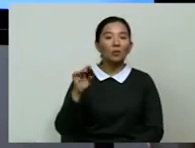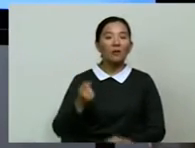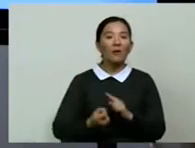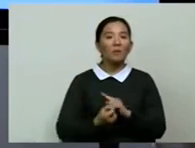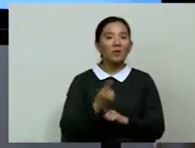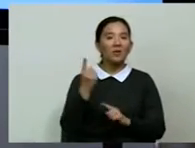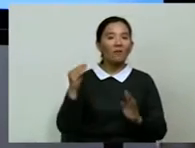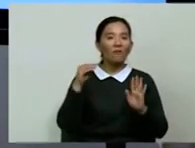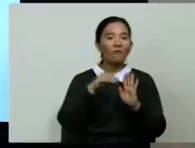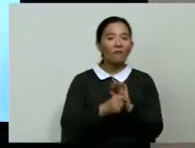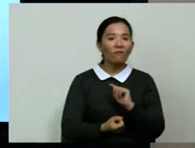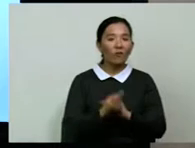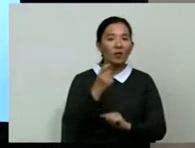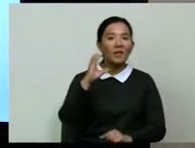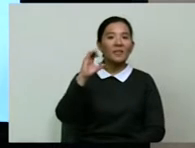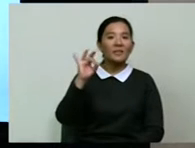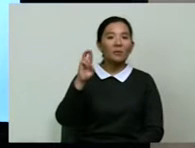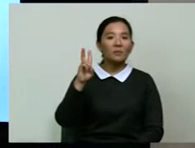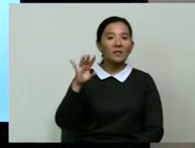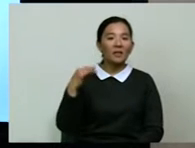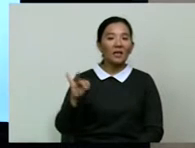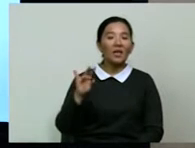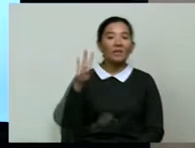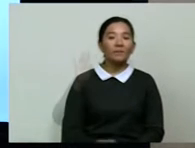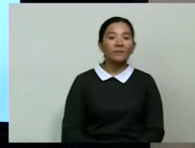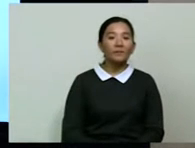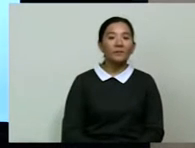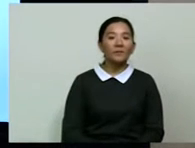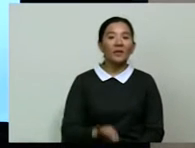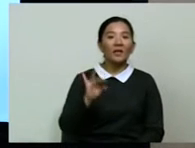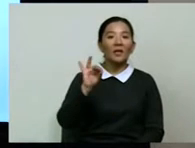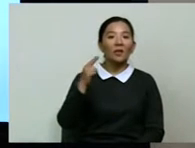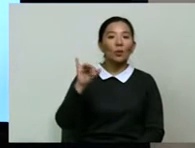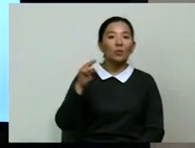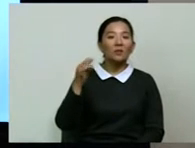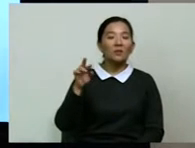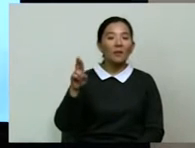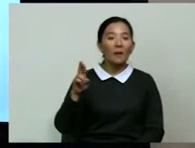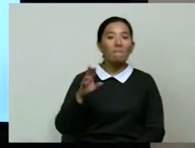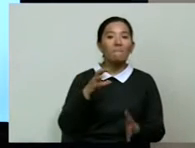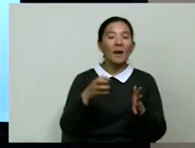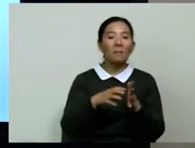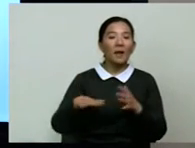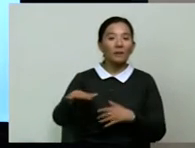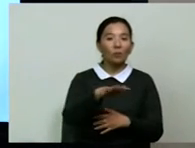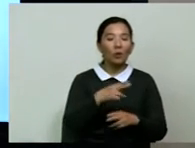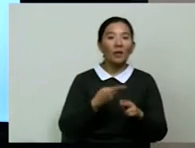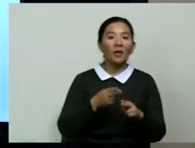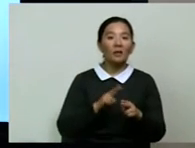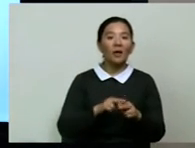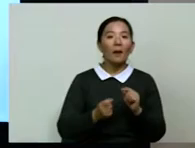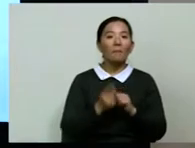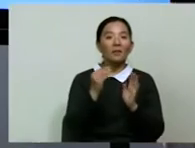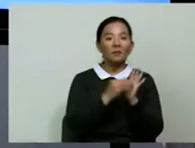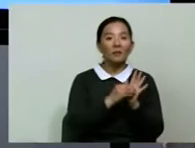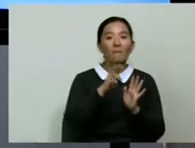ввел сербский ученый Николас Тесла. Индукцию магнитного поля принято обозначать латинской буквой B